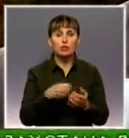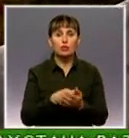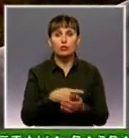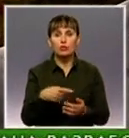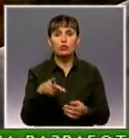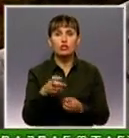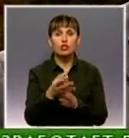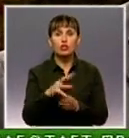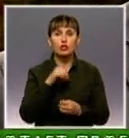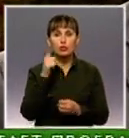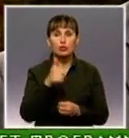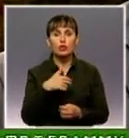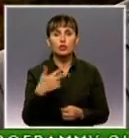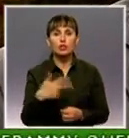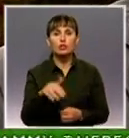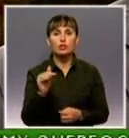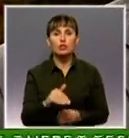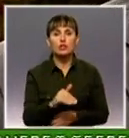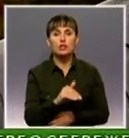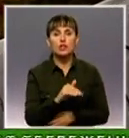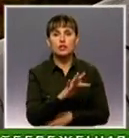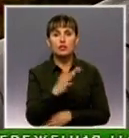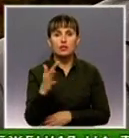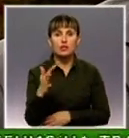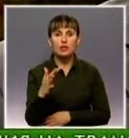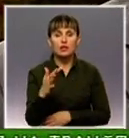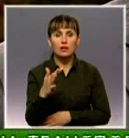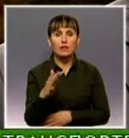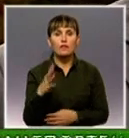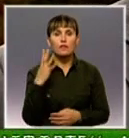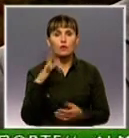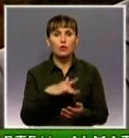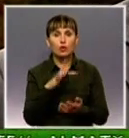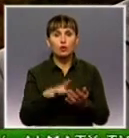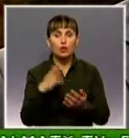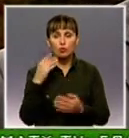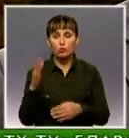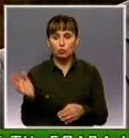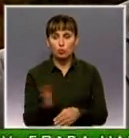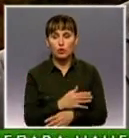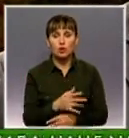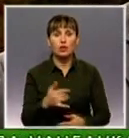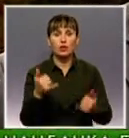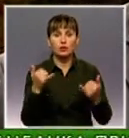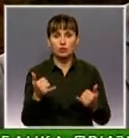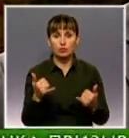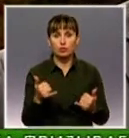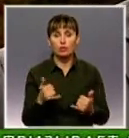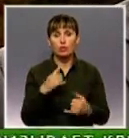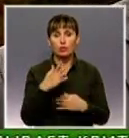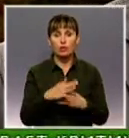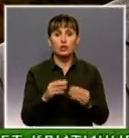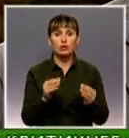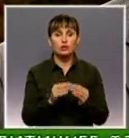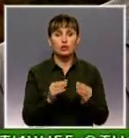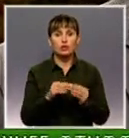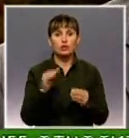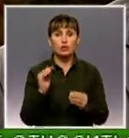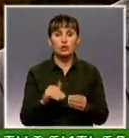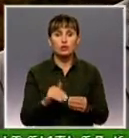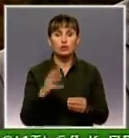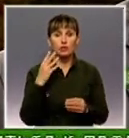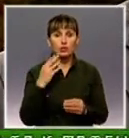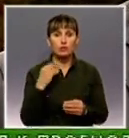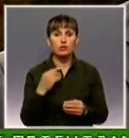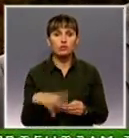год 30 тысяч деревьев в городе Алматы аварийных убрано. На сегодняшний день порядка 10 тысяч по всему городу Алматы,